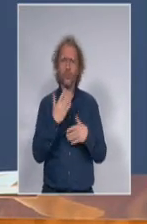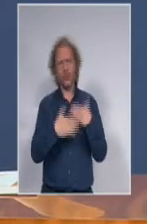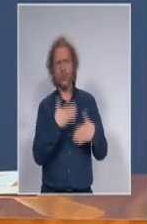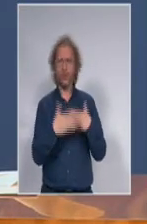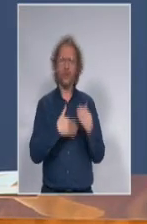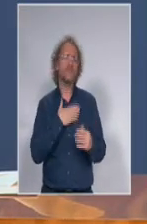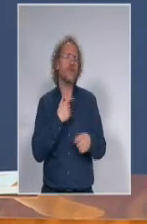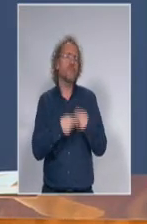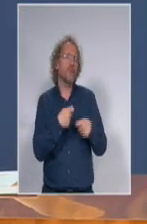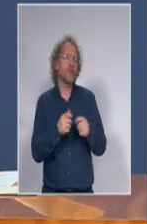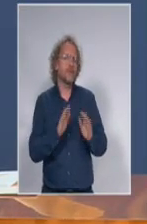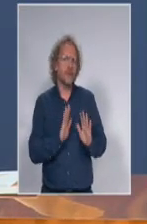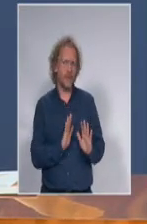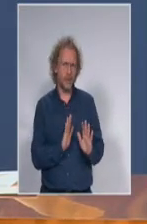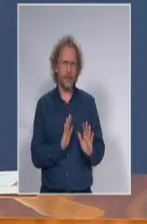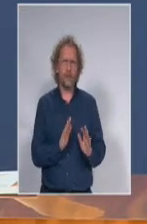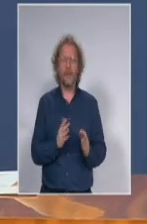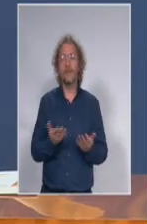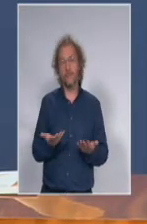i verujem da ćemo